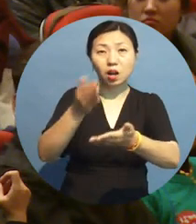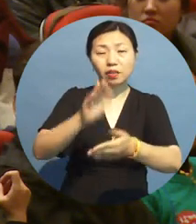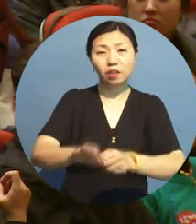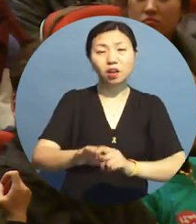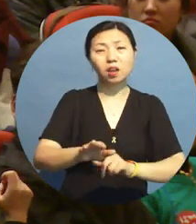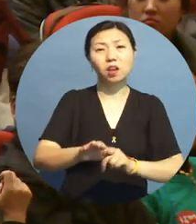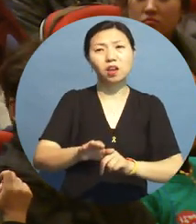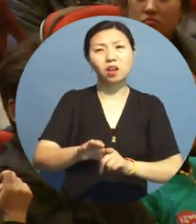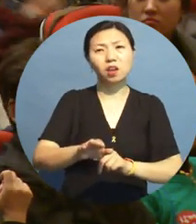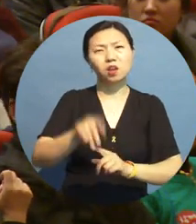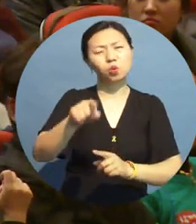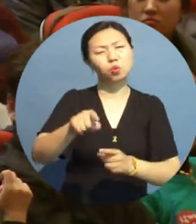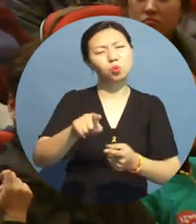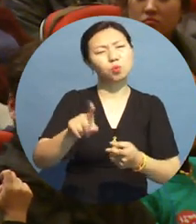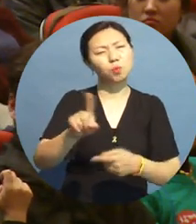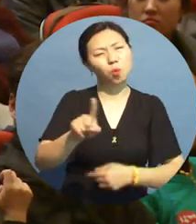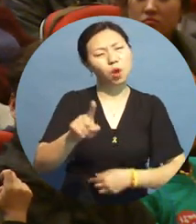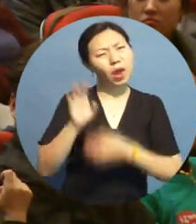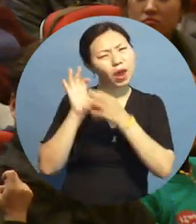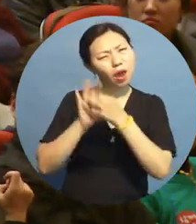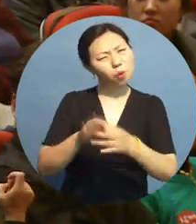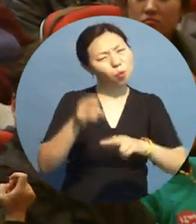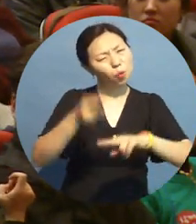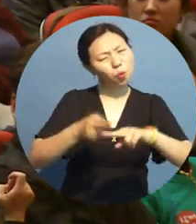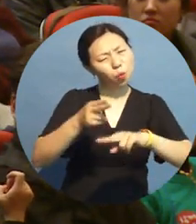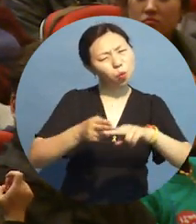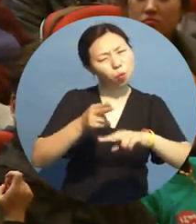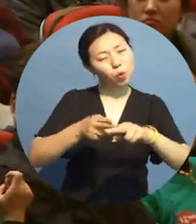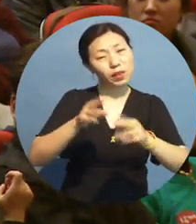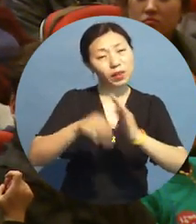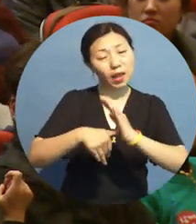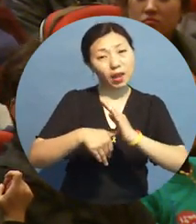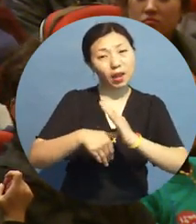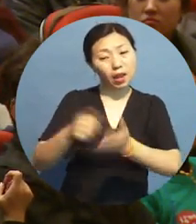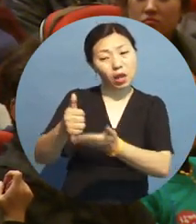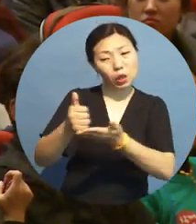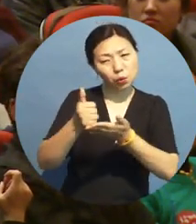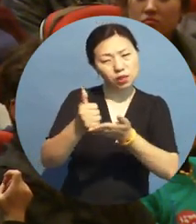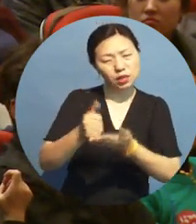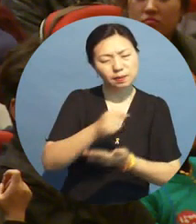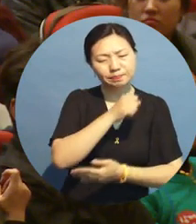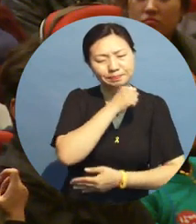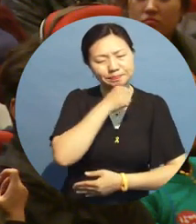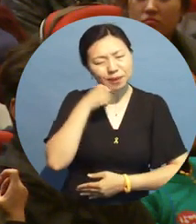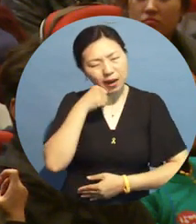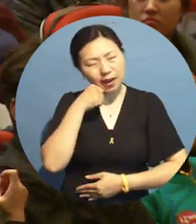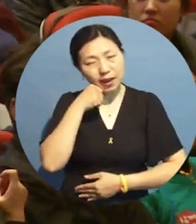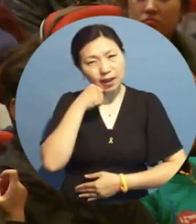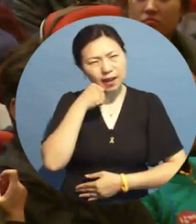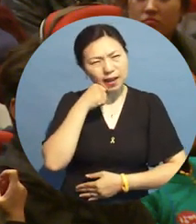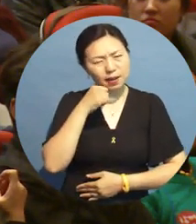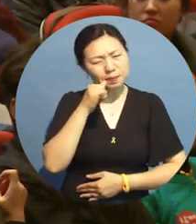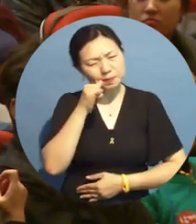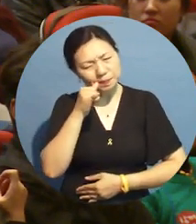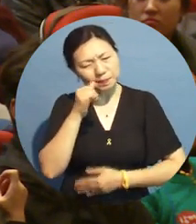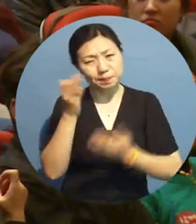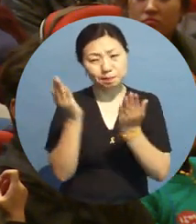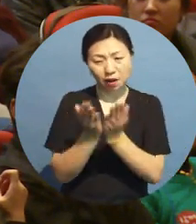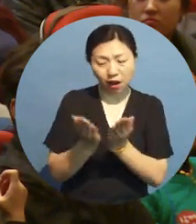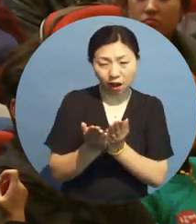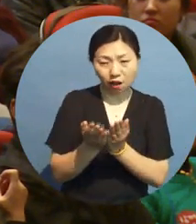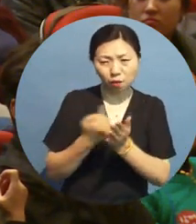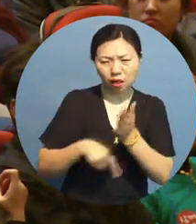들어갔는데, 그것도 계속 뭔가 요리를 하다 보면 맛에, 손님들 입맛에 맞추려면